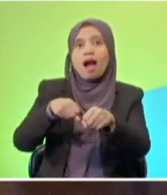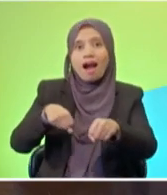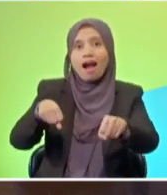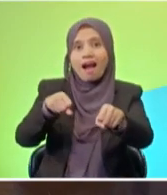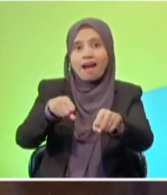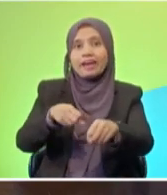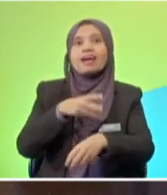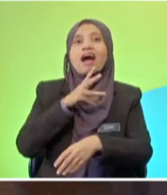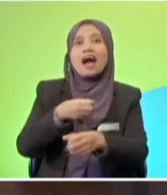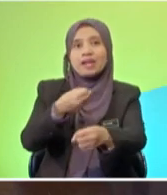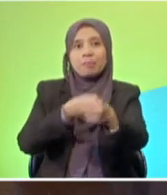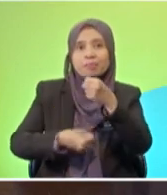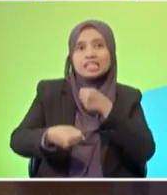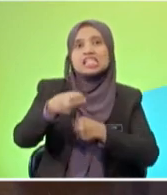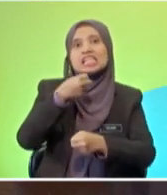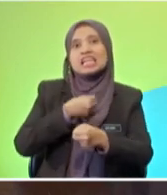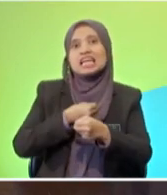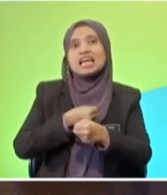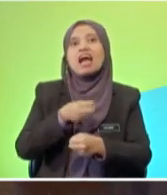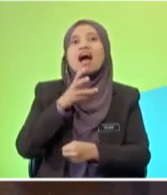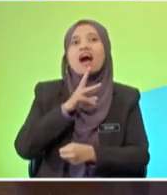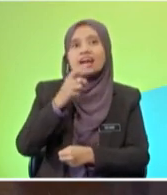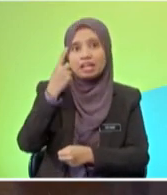dengan satu lagi Ayo embun